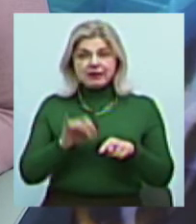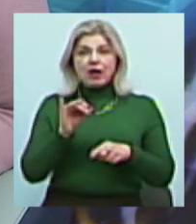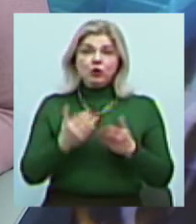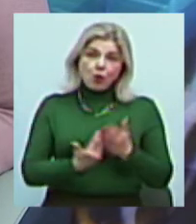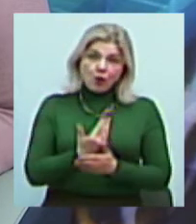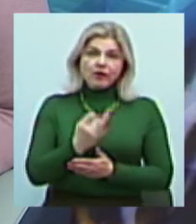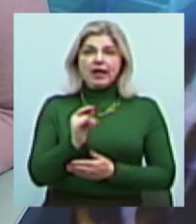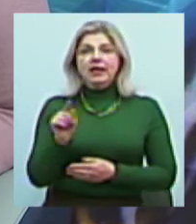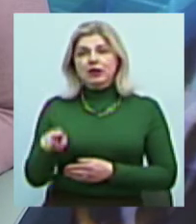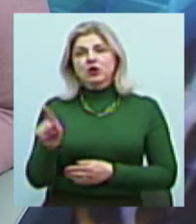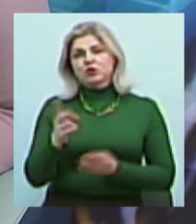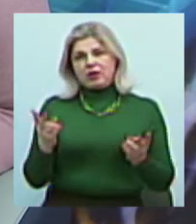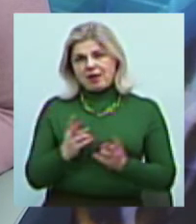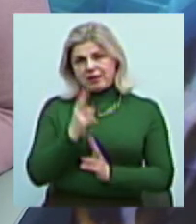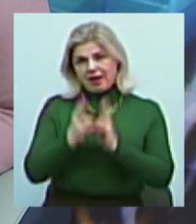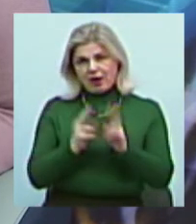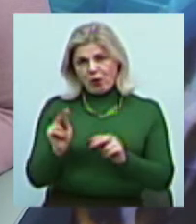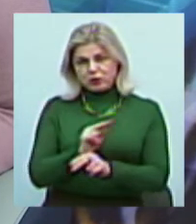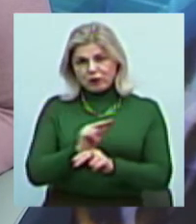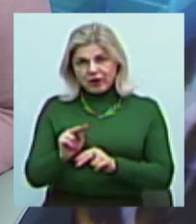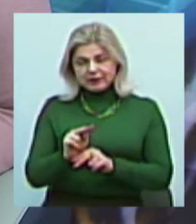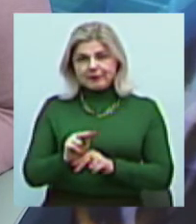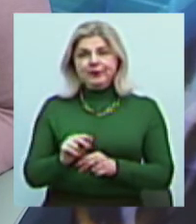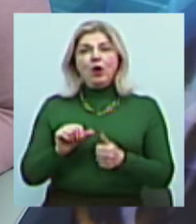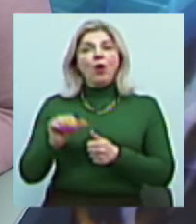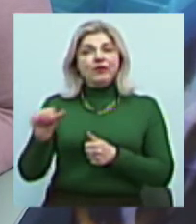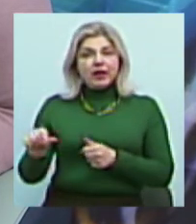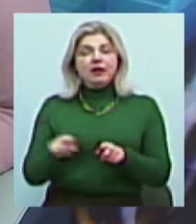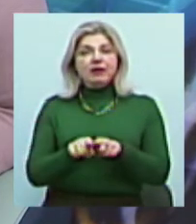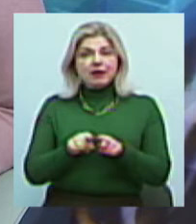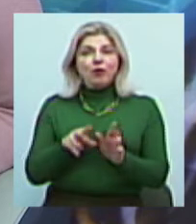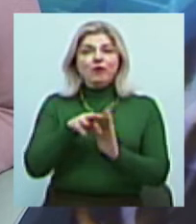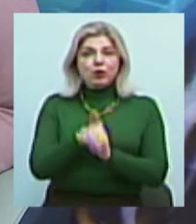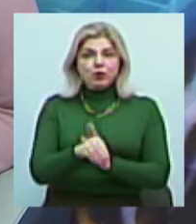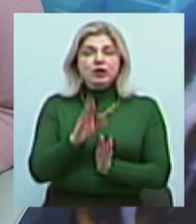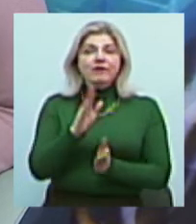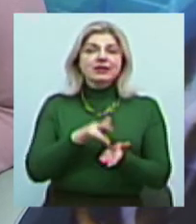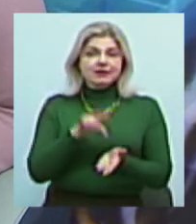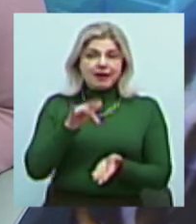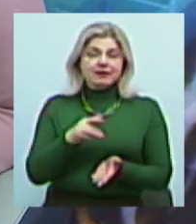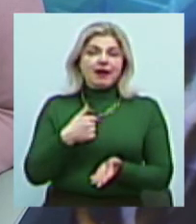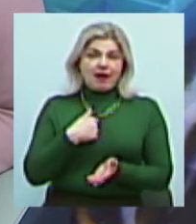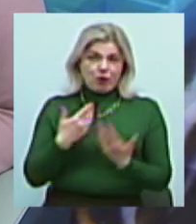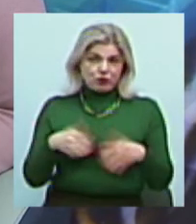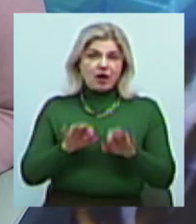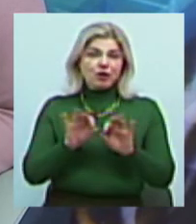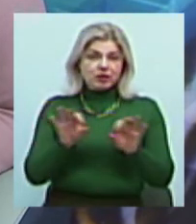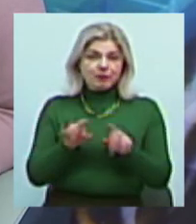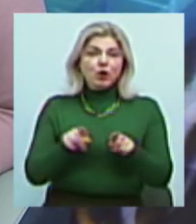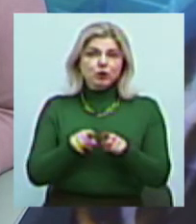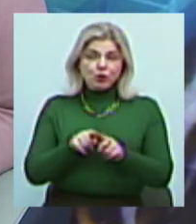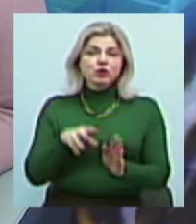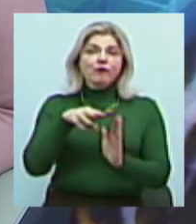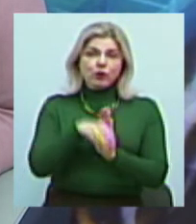що потрібно реконструювати. Окремо також включено даний центр, да, про який я розповідала, він також